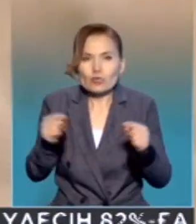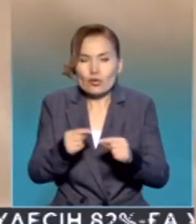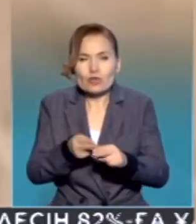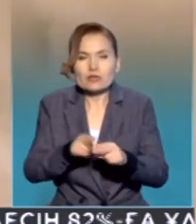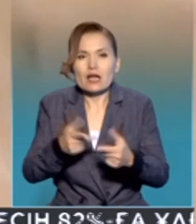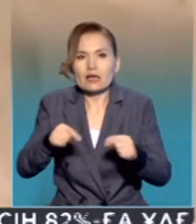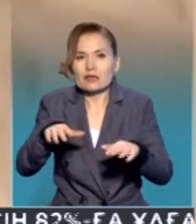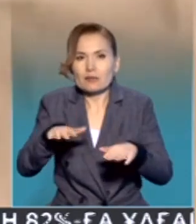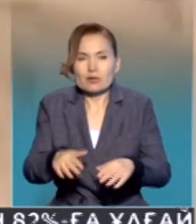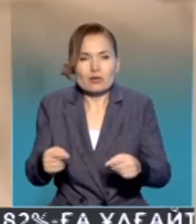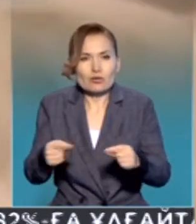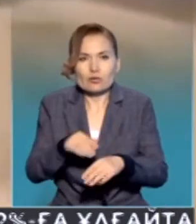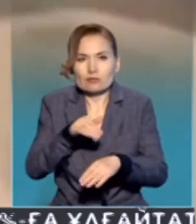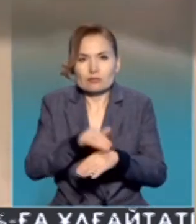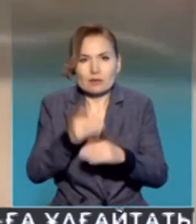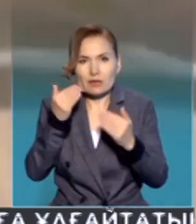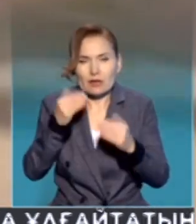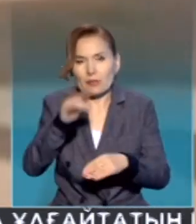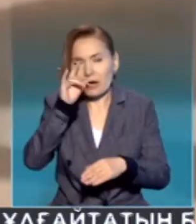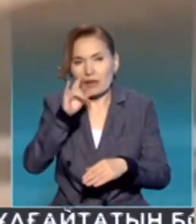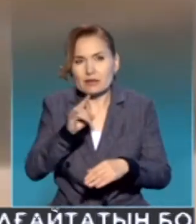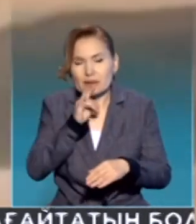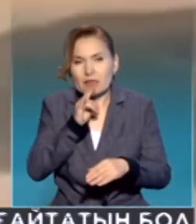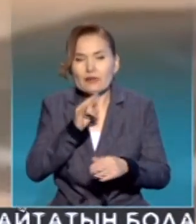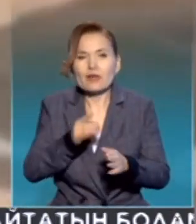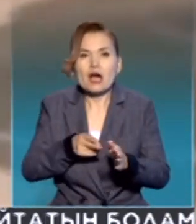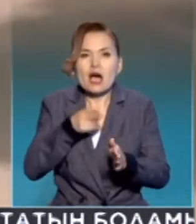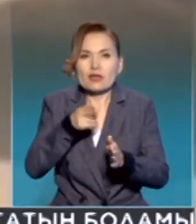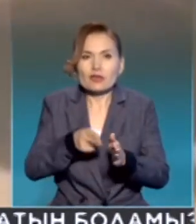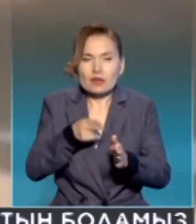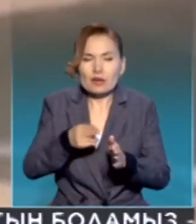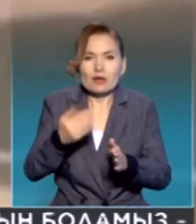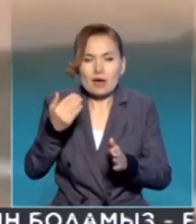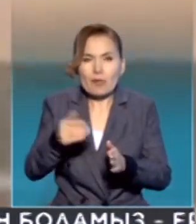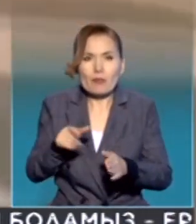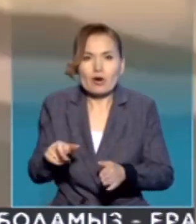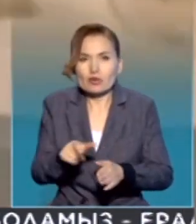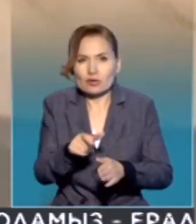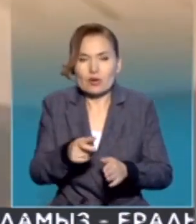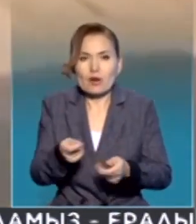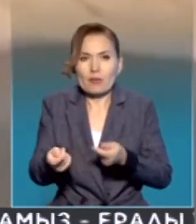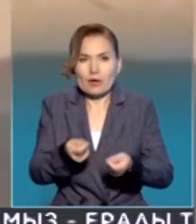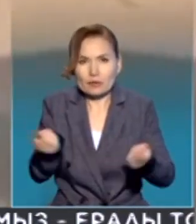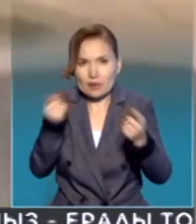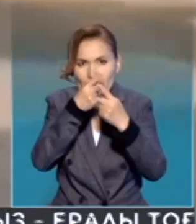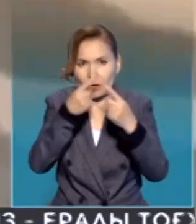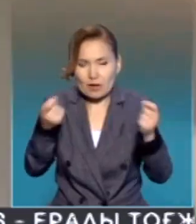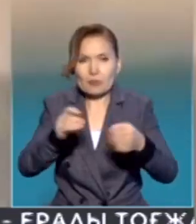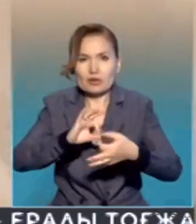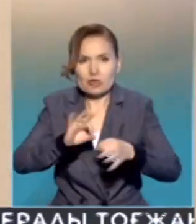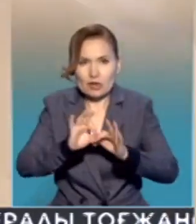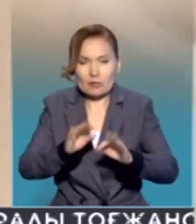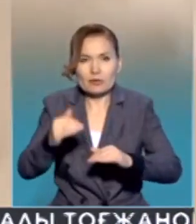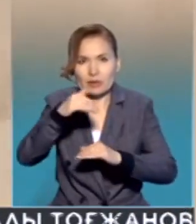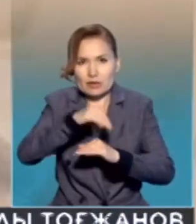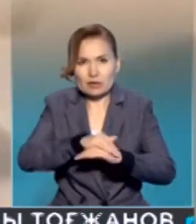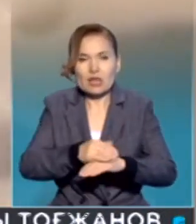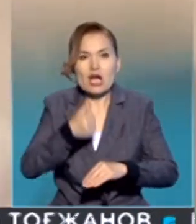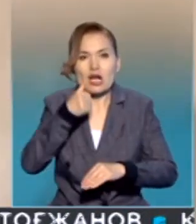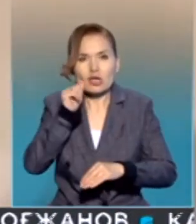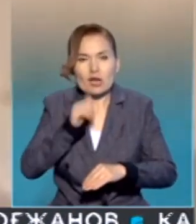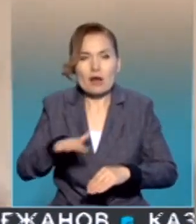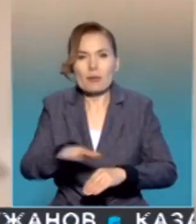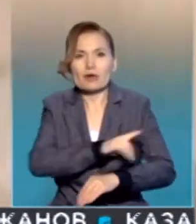жоқ. Қазақстан темір жолы компаниясының баспасөз қызметі бүгін кешке дейін мәлімет беретінін жеткізді. Айта кетейін, кеше